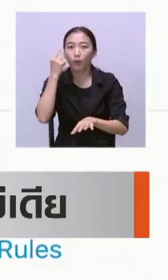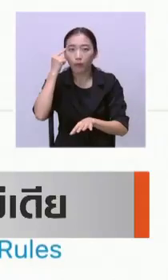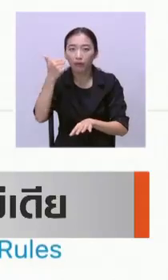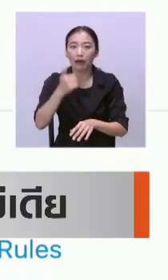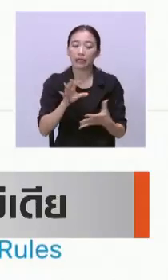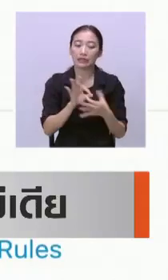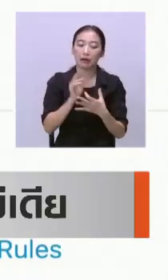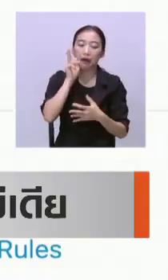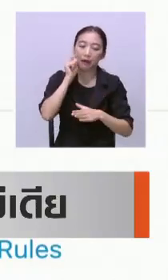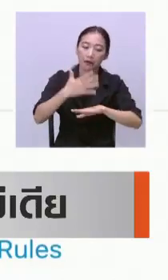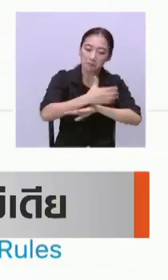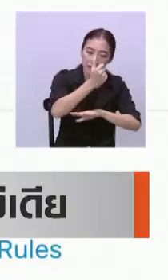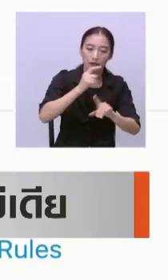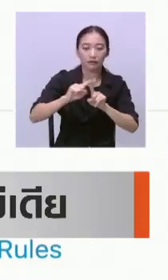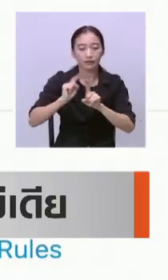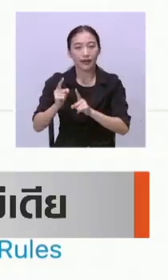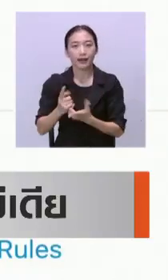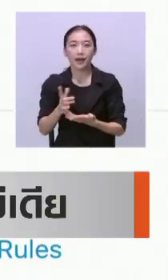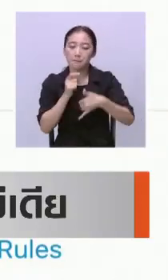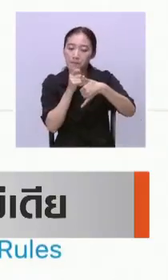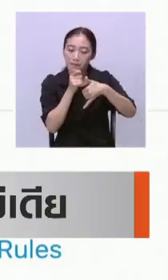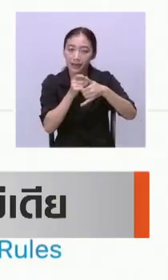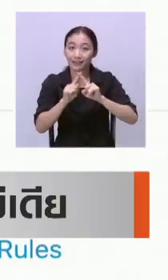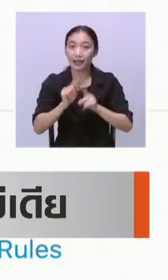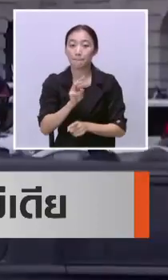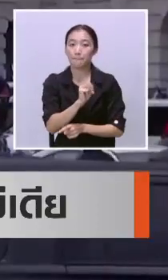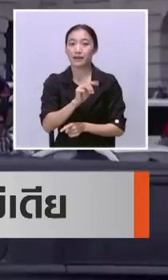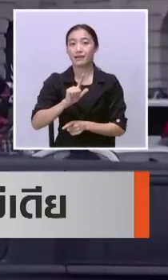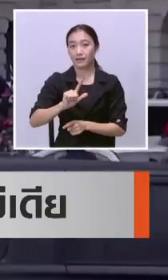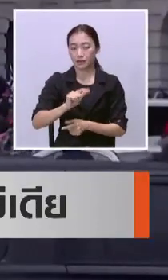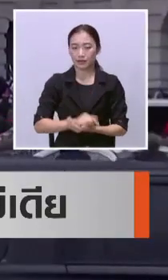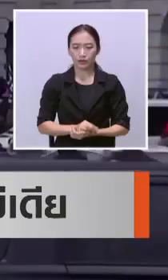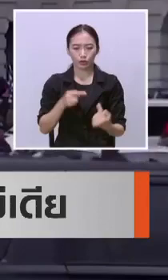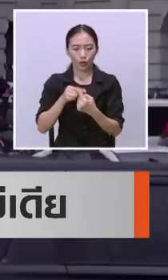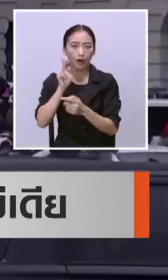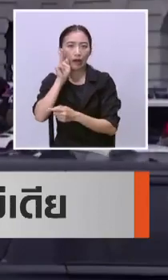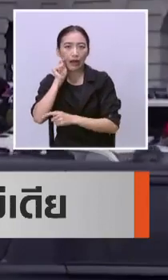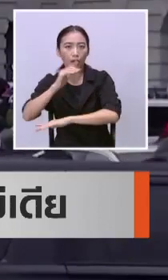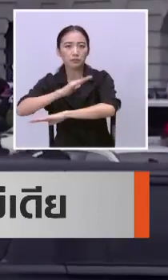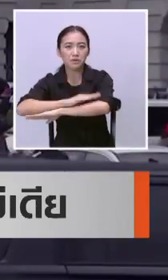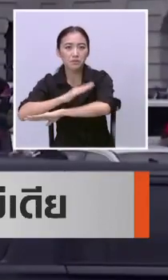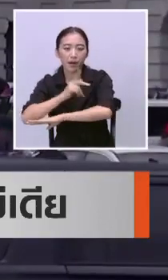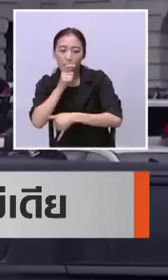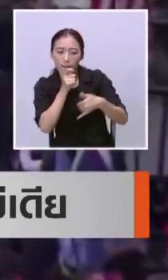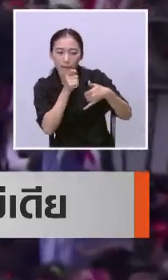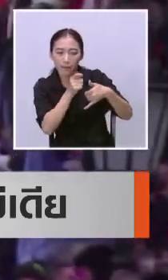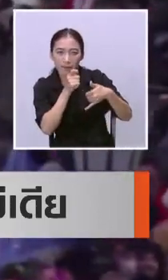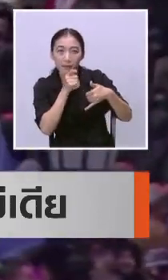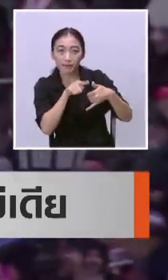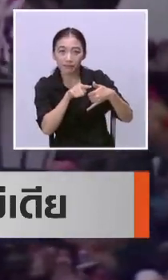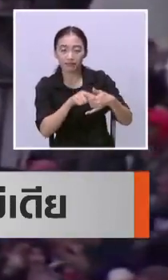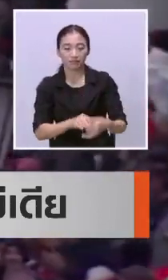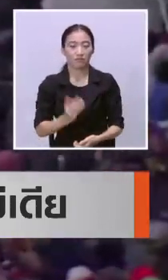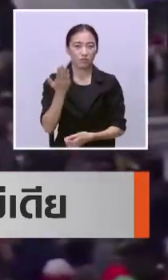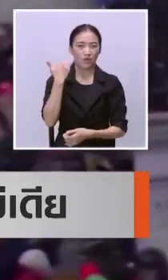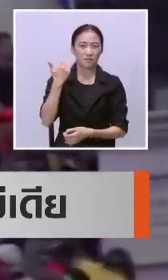การเมืองได้โดยสิ้นเชิงการให้สัมภาษณ์ของมิลเลอร์กับ Fox News นะครับมีขึ้นหลังจากที่ทรัมป์เนี่ยถูกสื่อสังคม